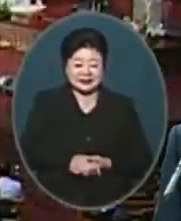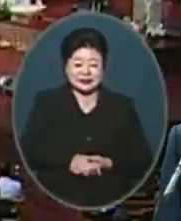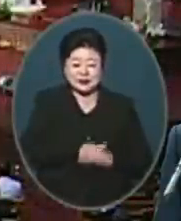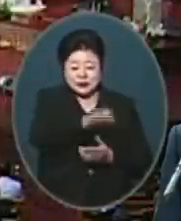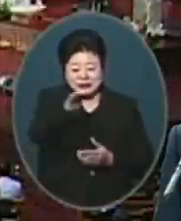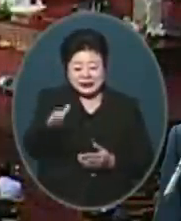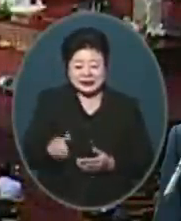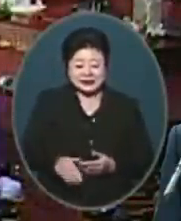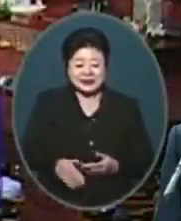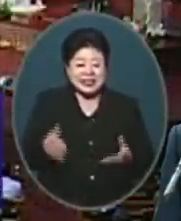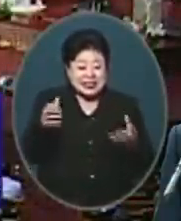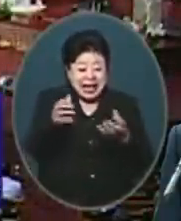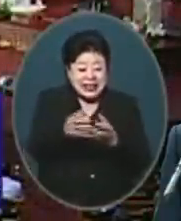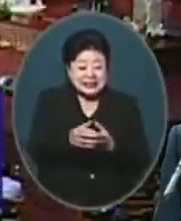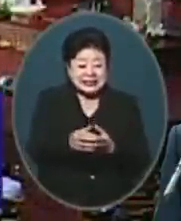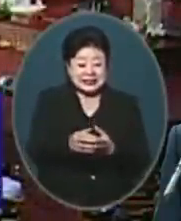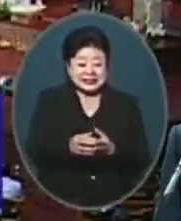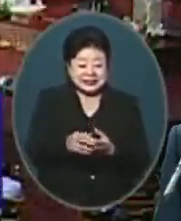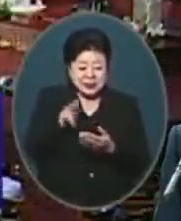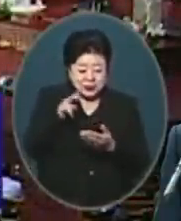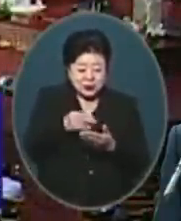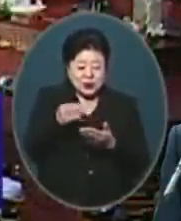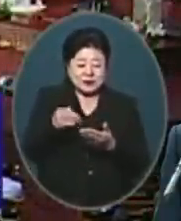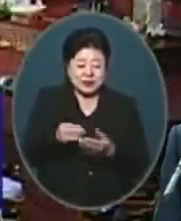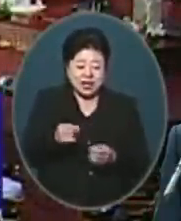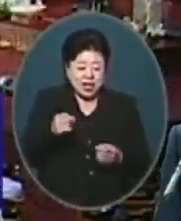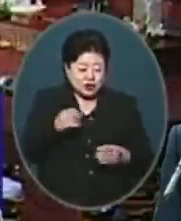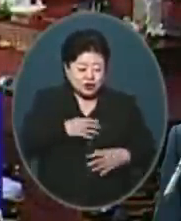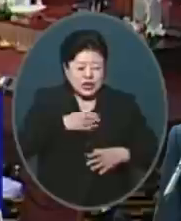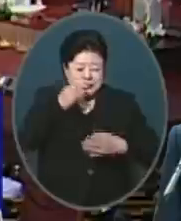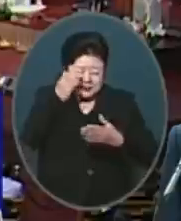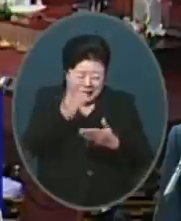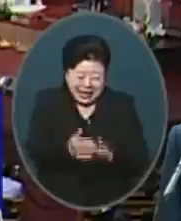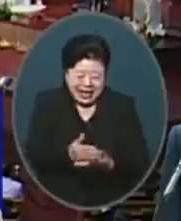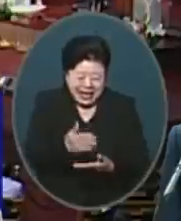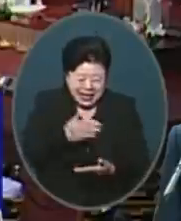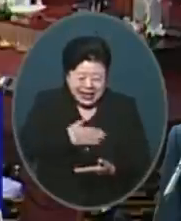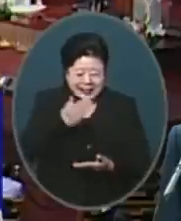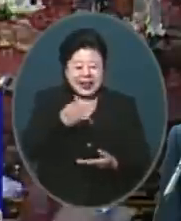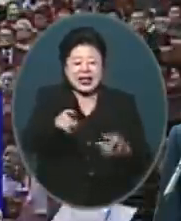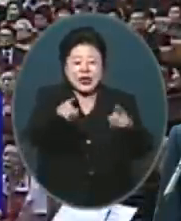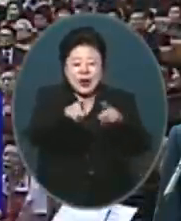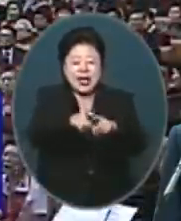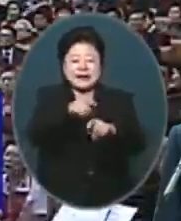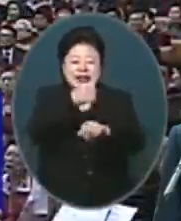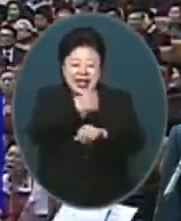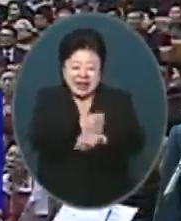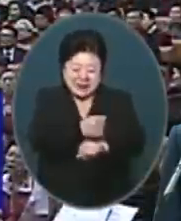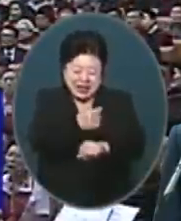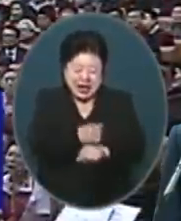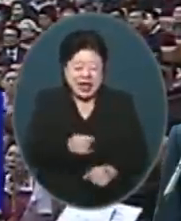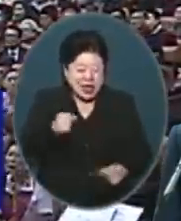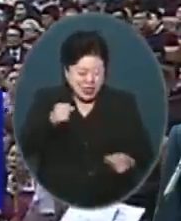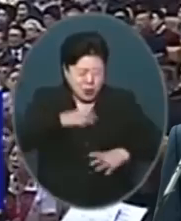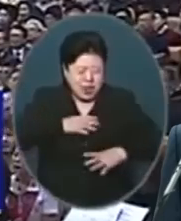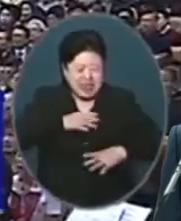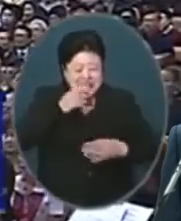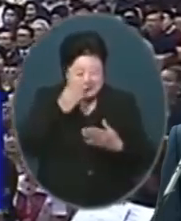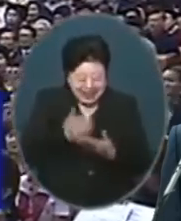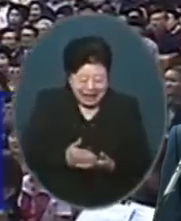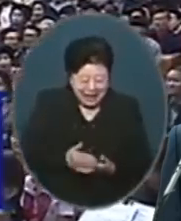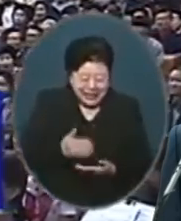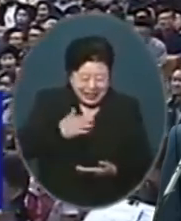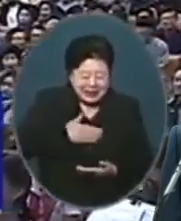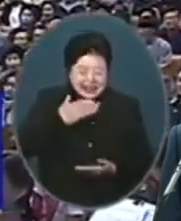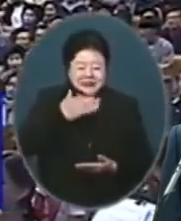우리 다 같이 한번 읽어보십시다. 두려워하지 마, 내가 너와 함께 하며